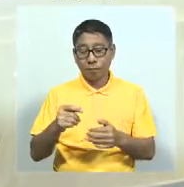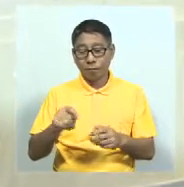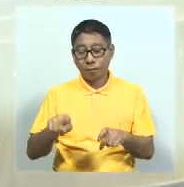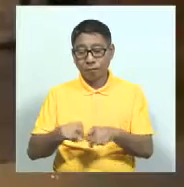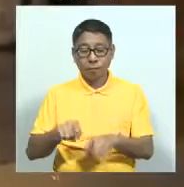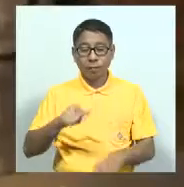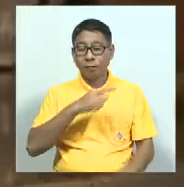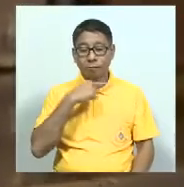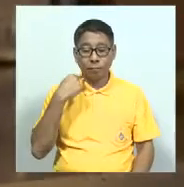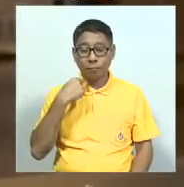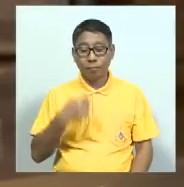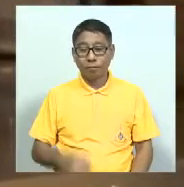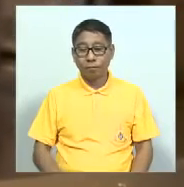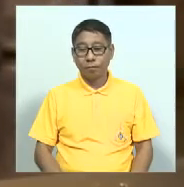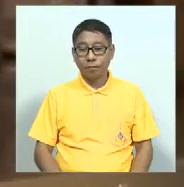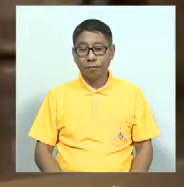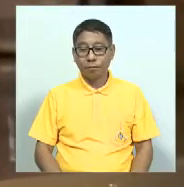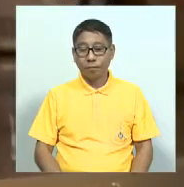อยู่